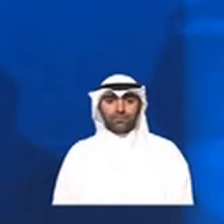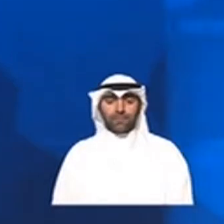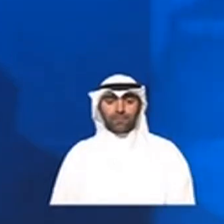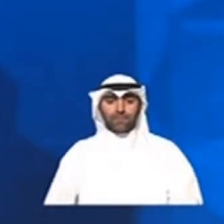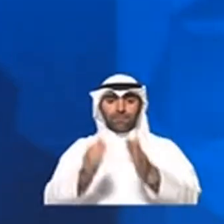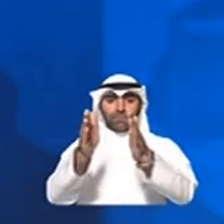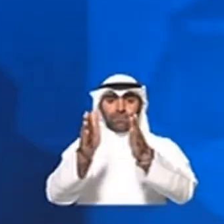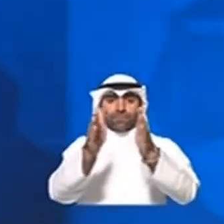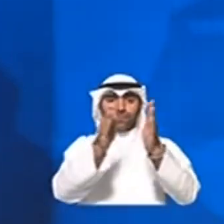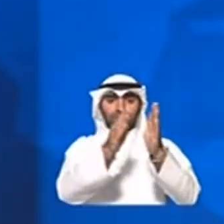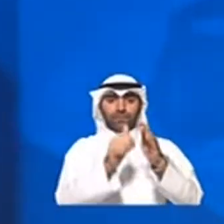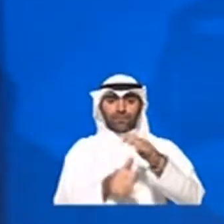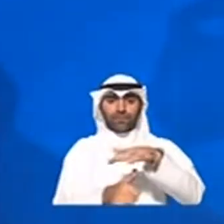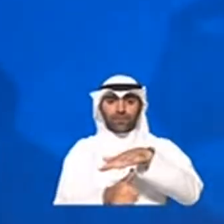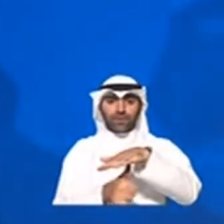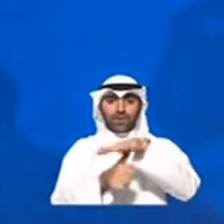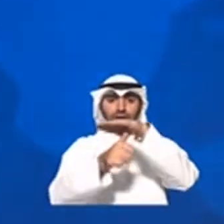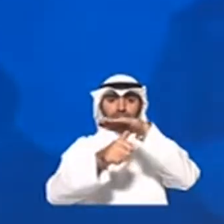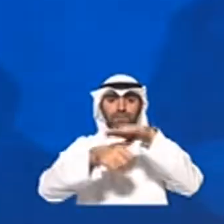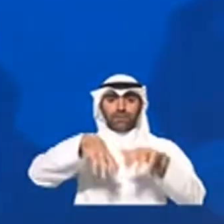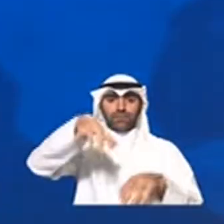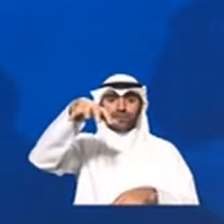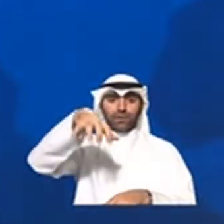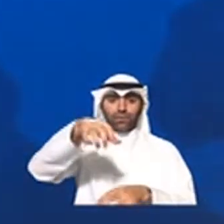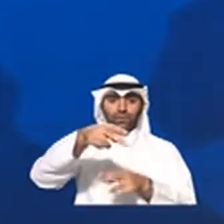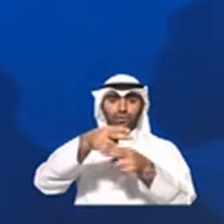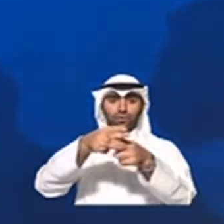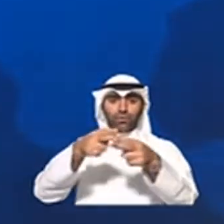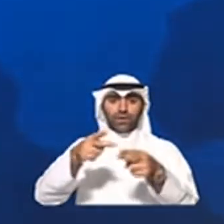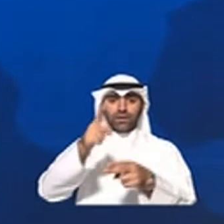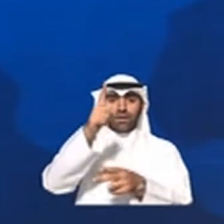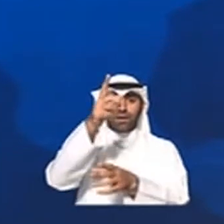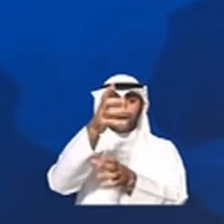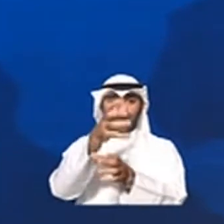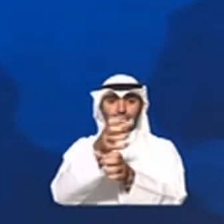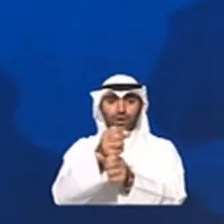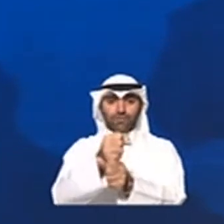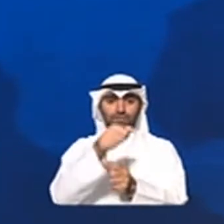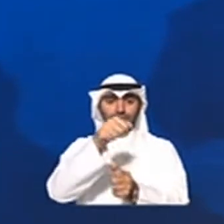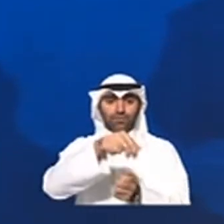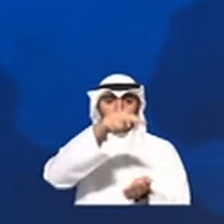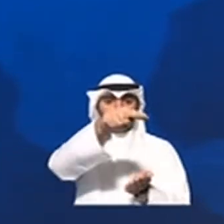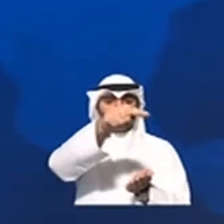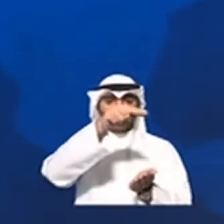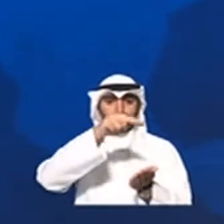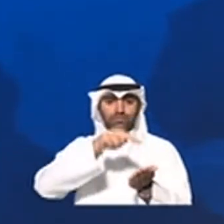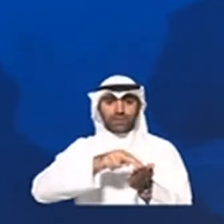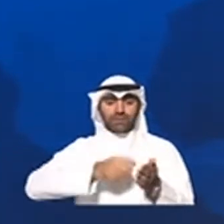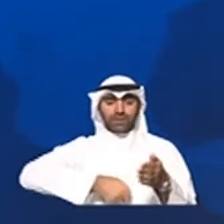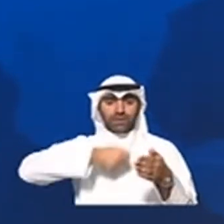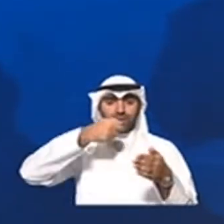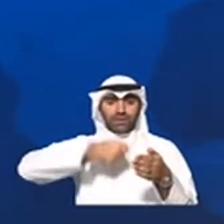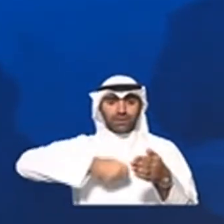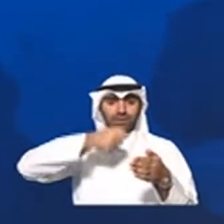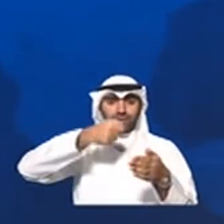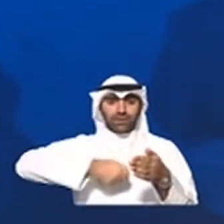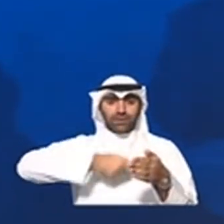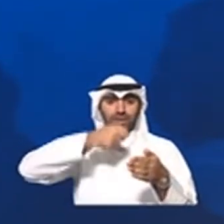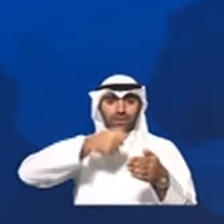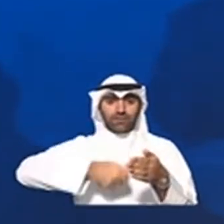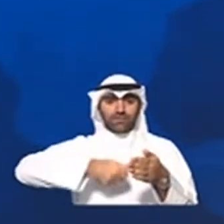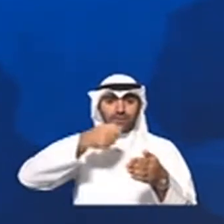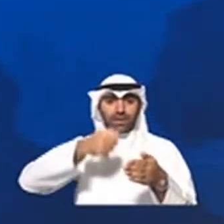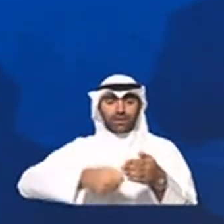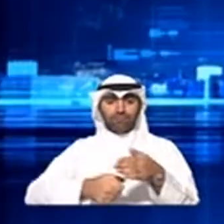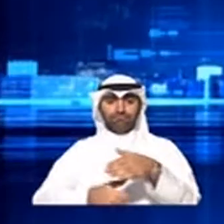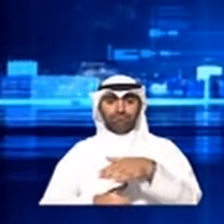تلقى حضرة صاحب السمو أمير البلاد الشيخ نواف الأحمد الجابر الصباح حفظه الله ورعاه برقية تعزية من فخامة الرئيس